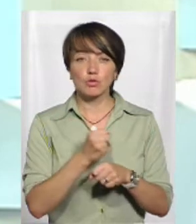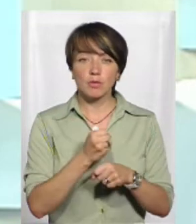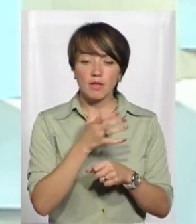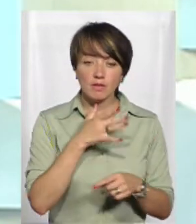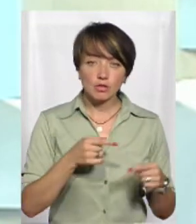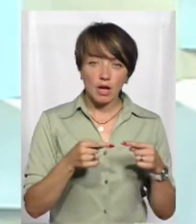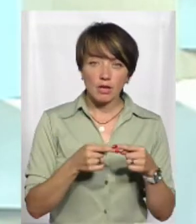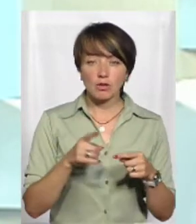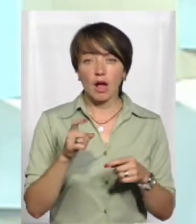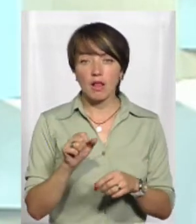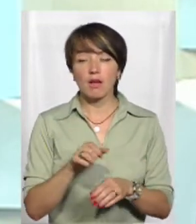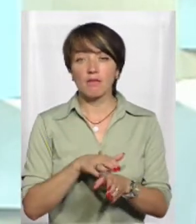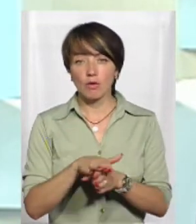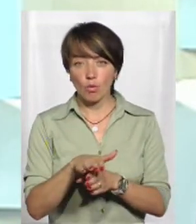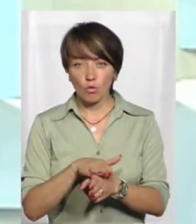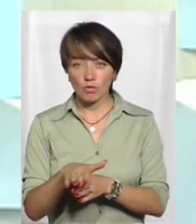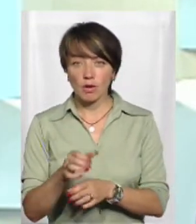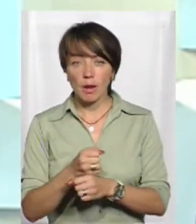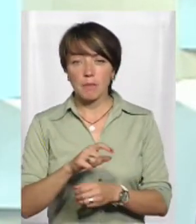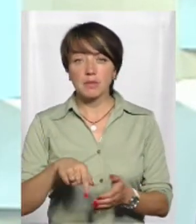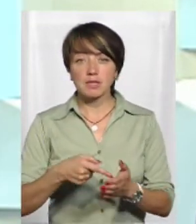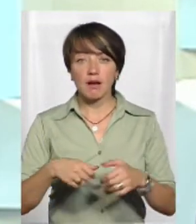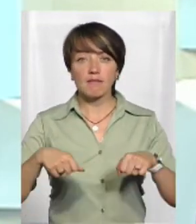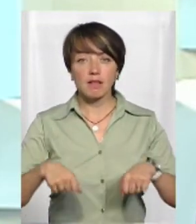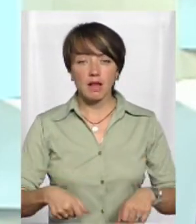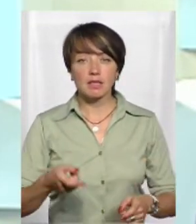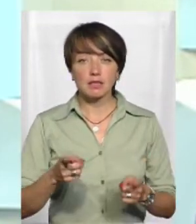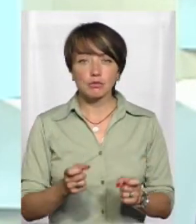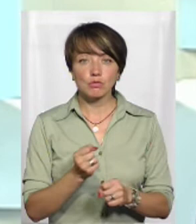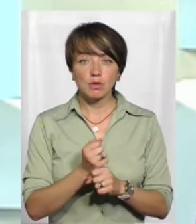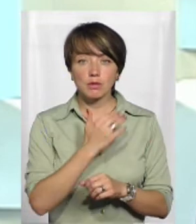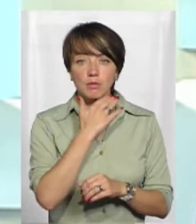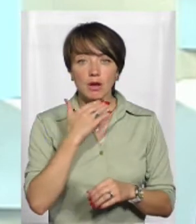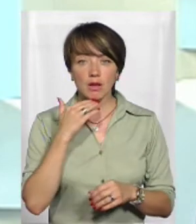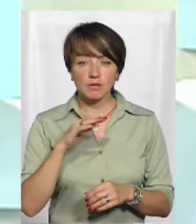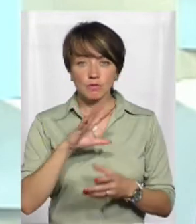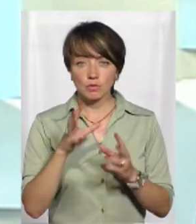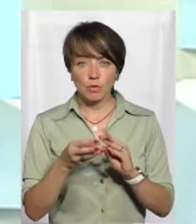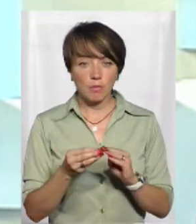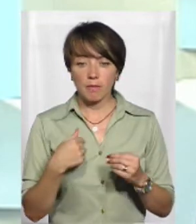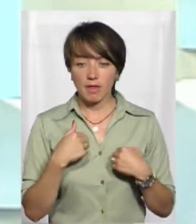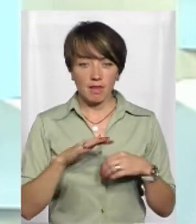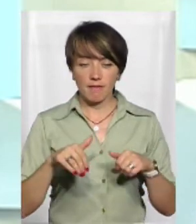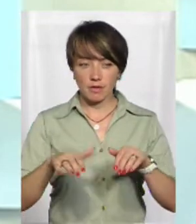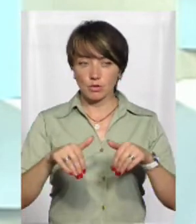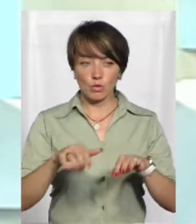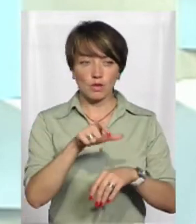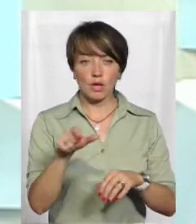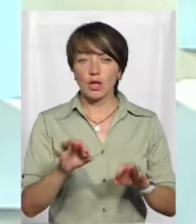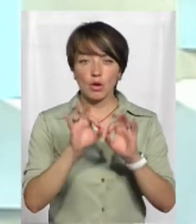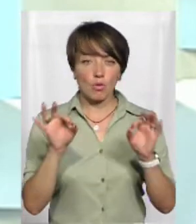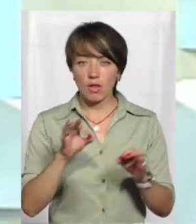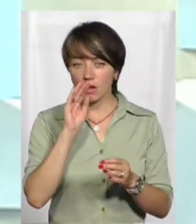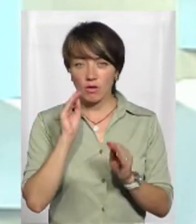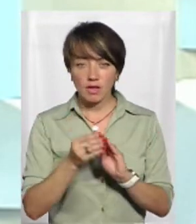не робилося, але робота йшла. І міська влада дійсно зробила багато з цього всього. Ми не відсторонювалися від людей, ніколи не